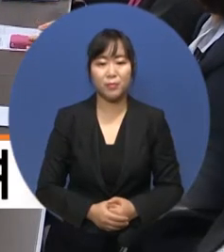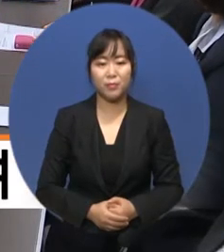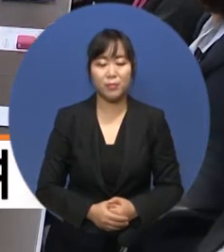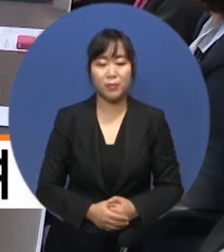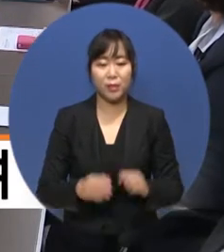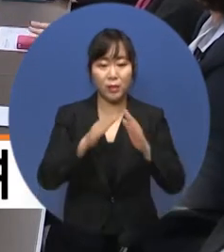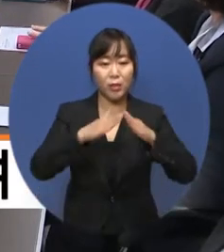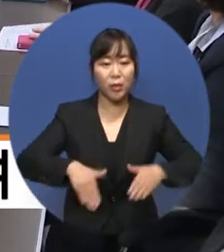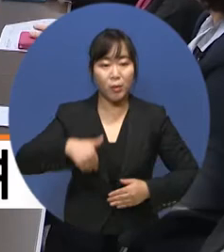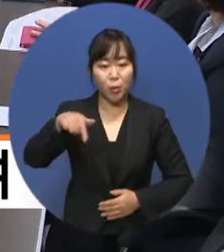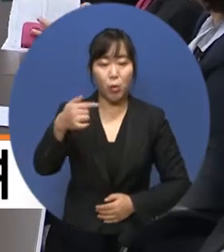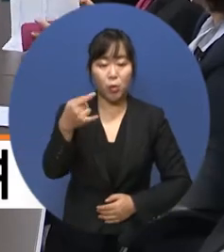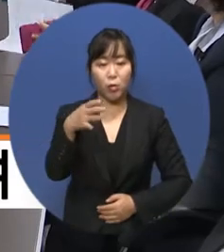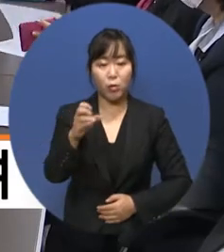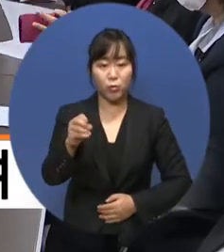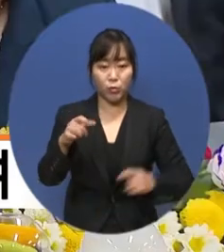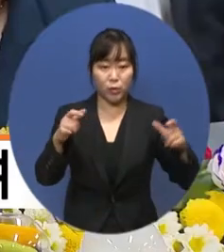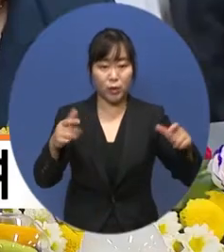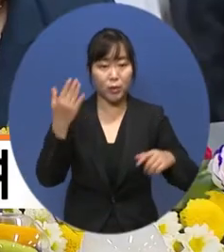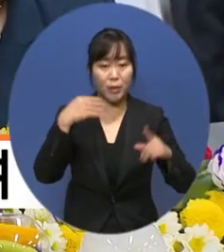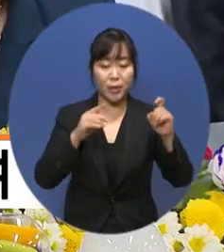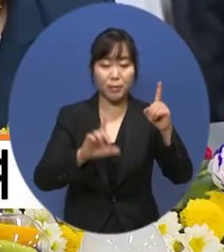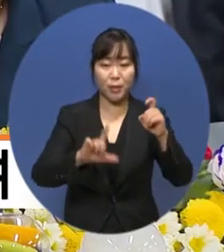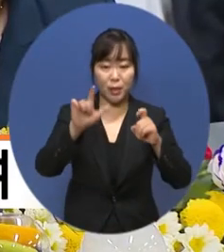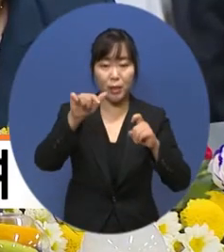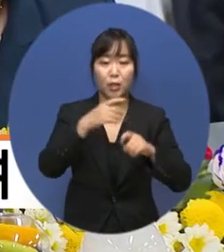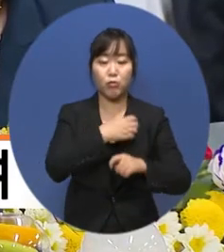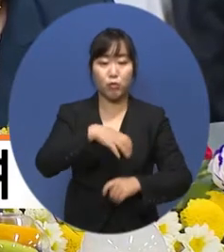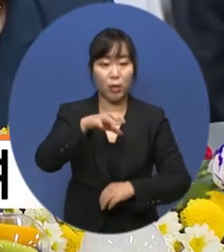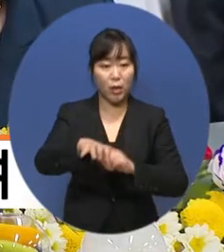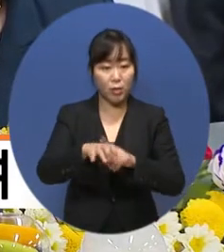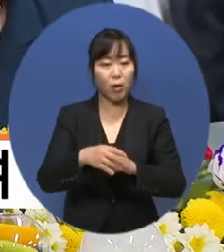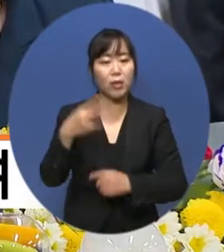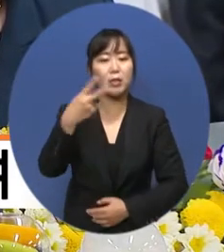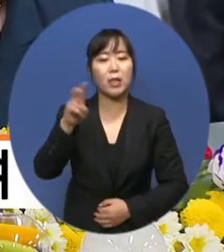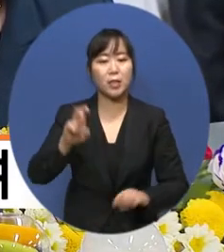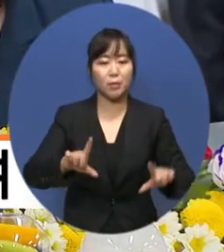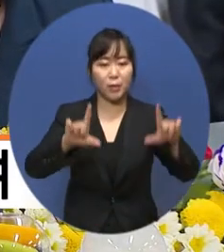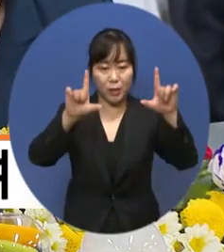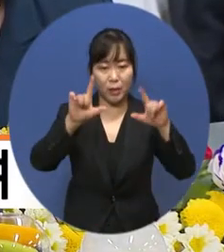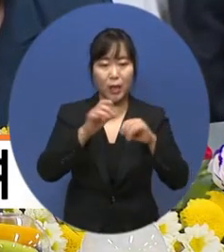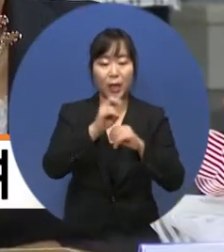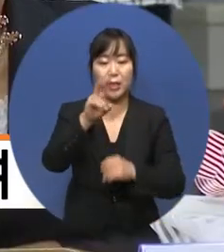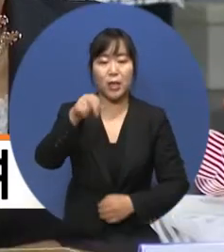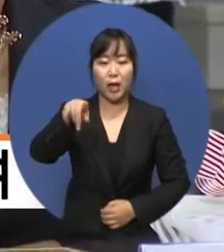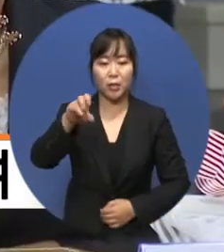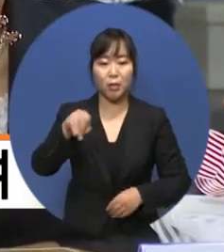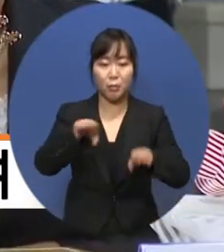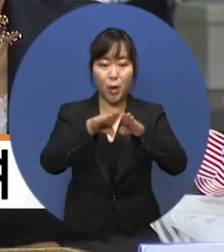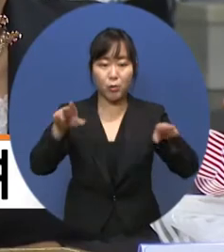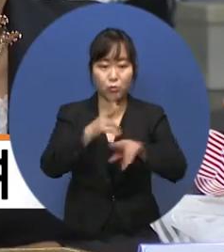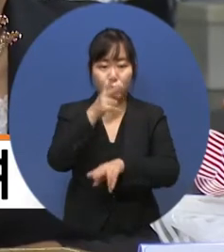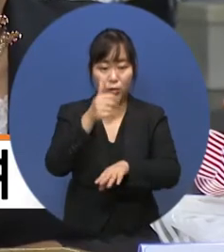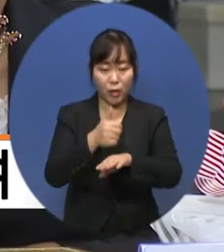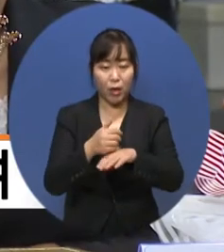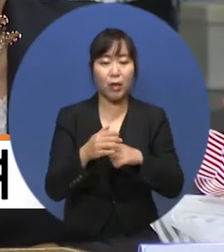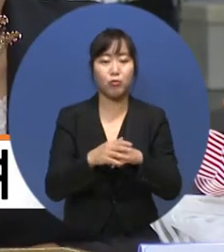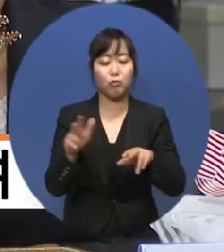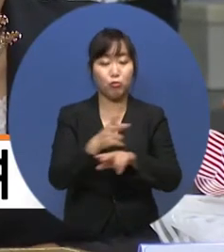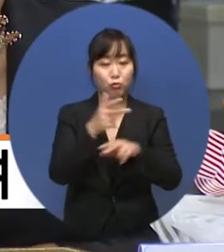전남 고흥군이 지난 11일 고흥군청에서 2020년 양성평등주간 기념